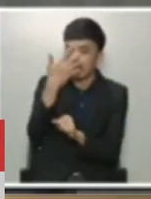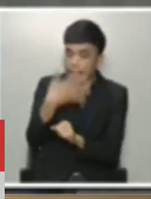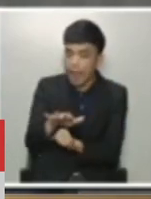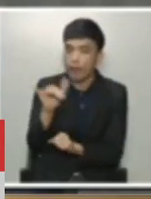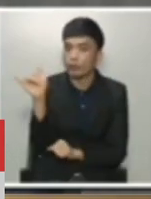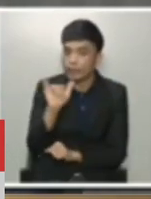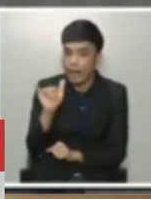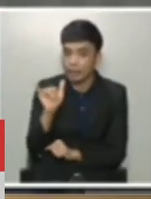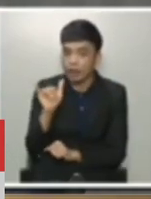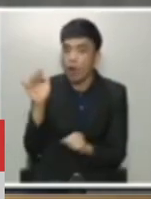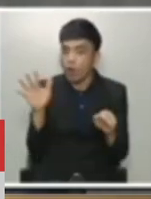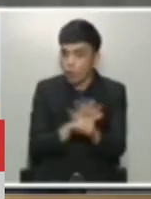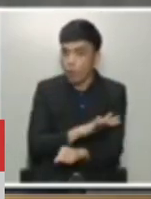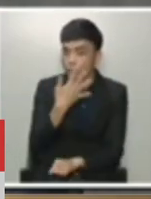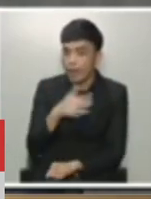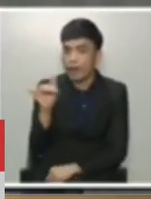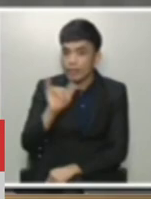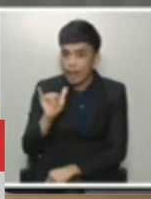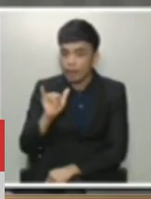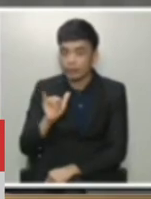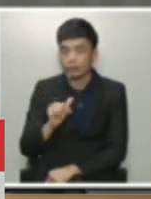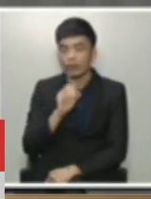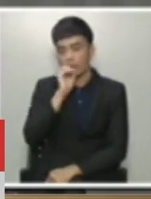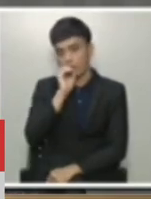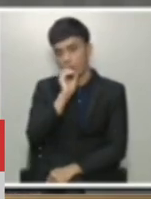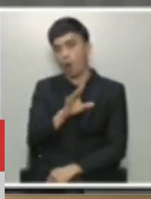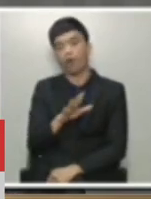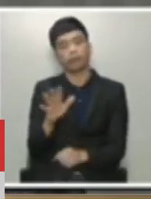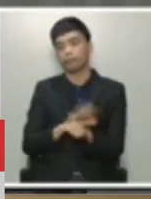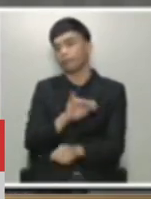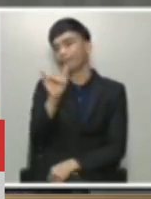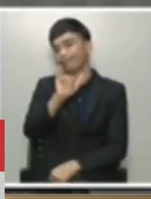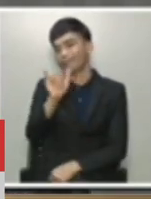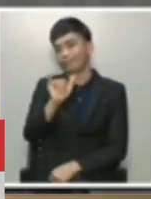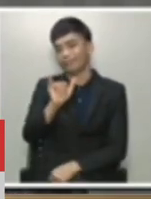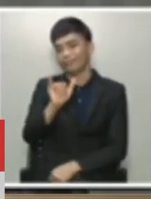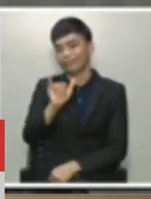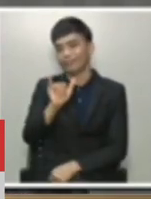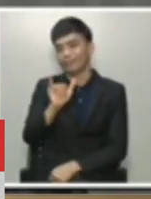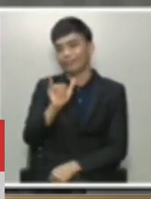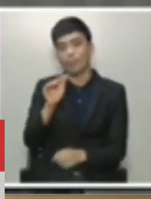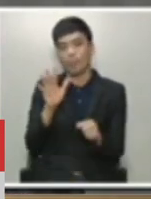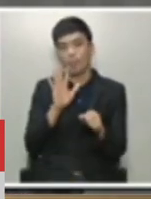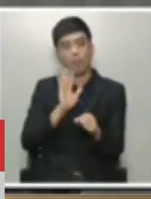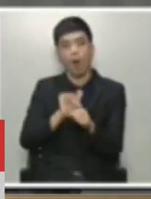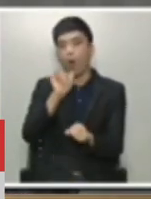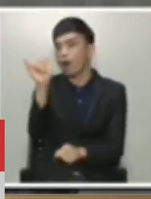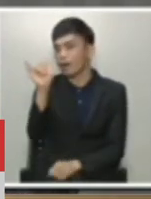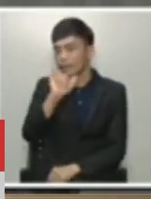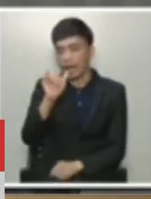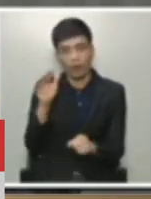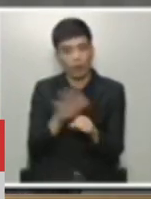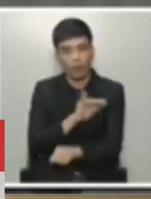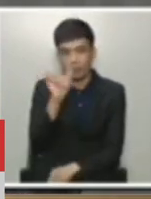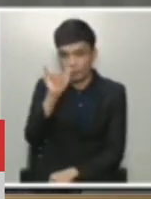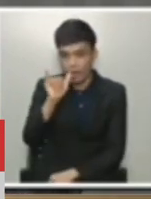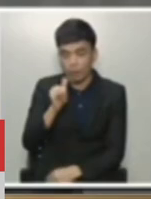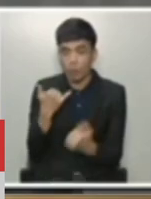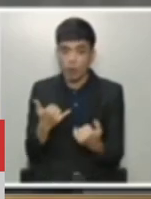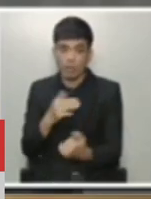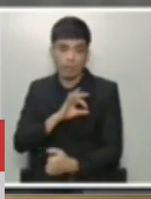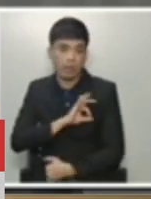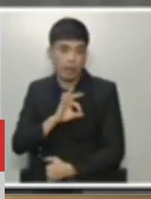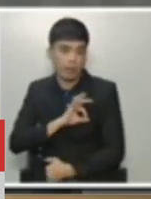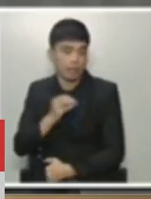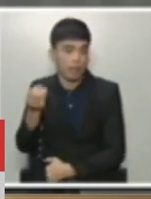านด้วยความเคารพครับไม่พอเพียงครับถามว่าทำไมไม่พอเพียงเพราะเพื่อนสมาชิกเองยืนยันเมื่อสักครู่